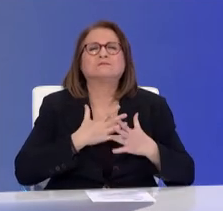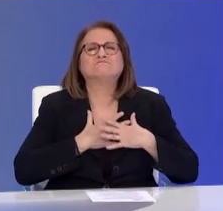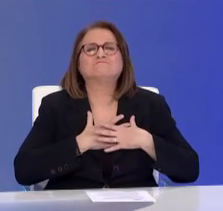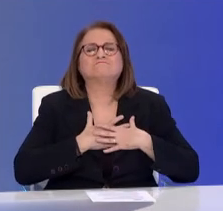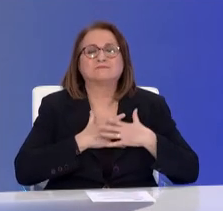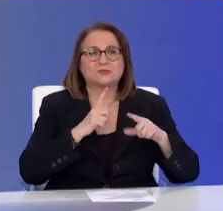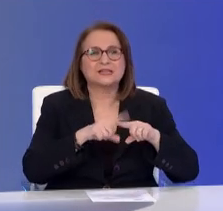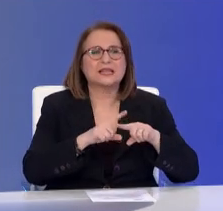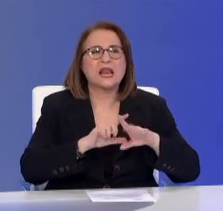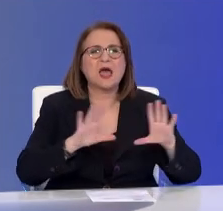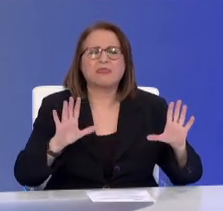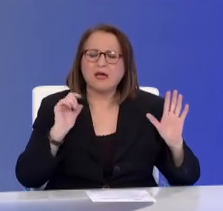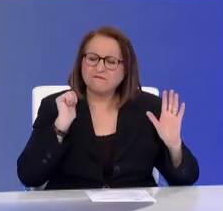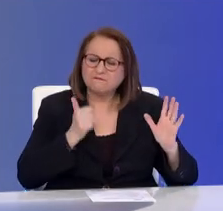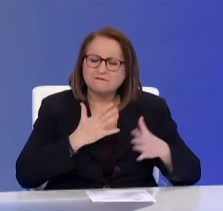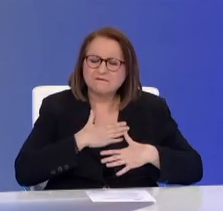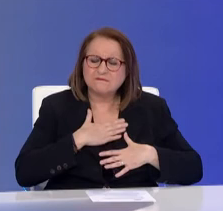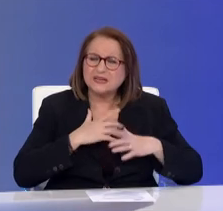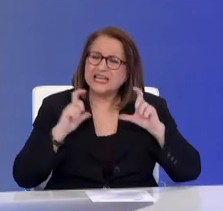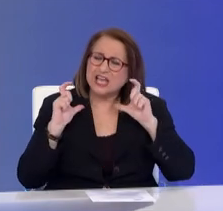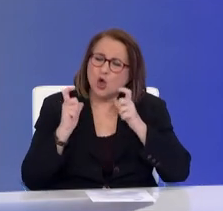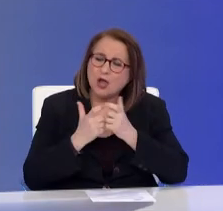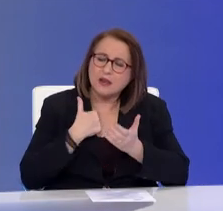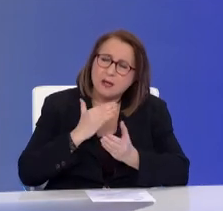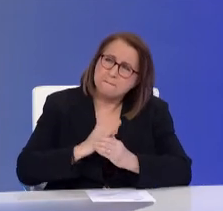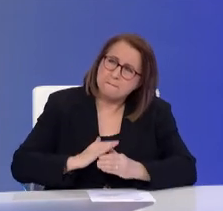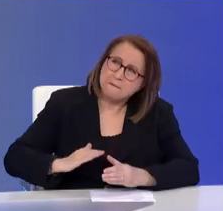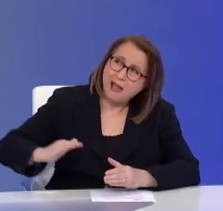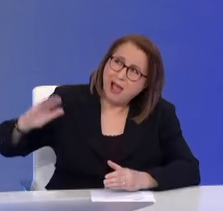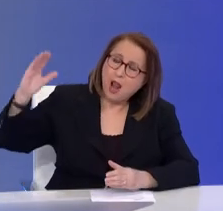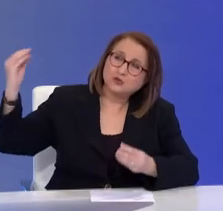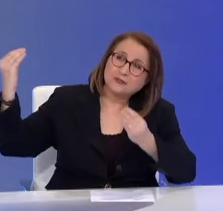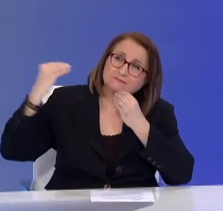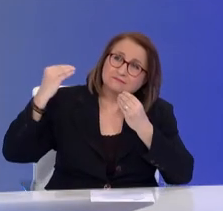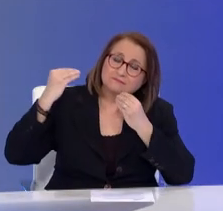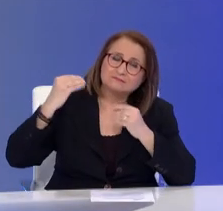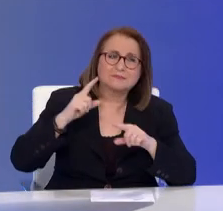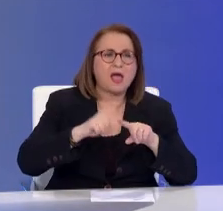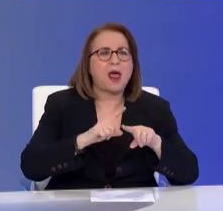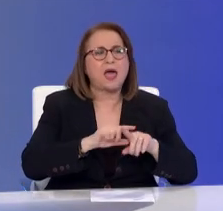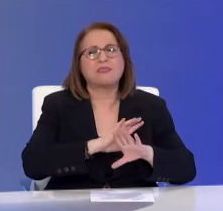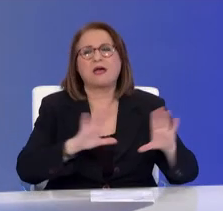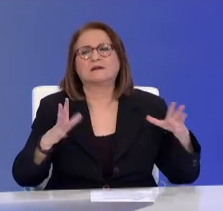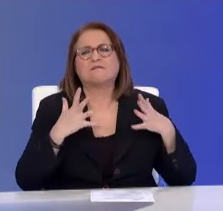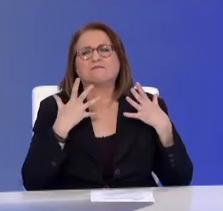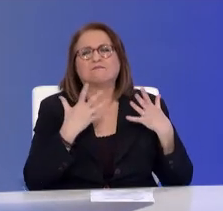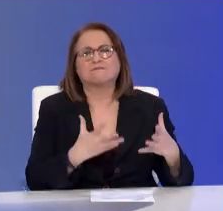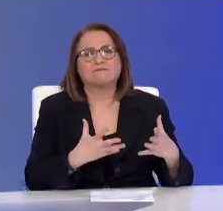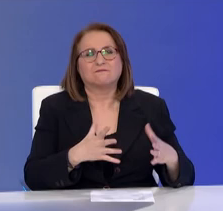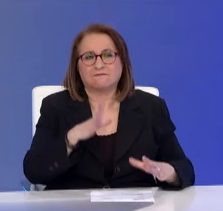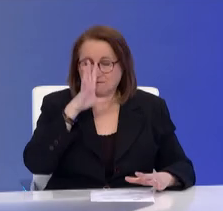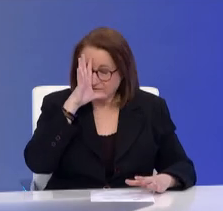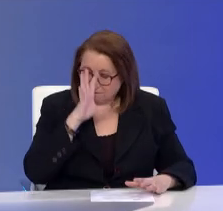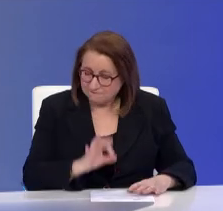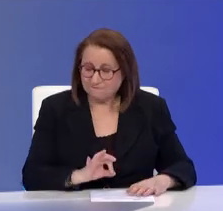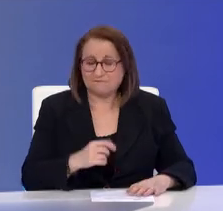φιλέλληνας από φύση και από παιδεία. Ναι, πραγματικά, μοιραζόμαστε